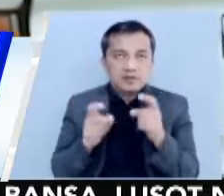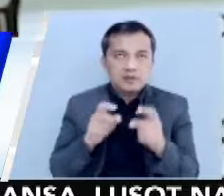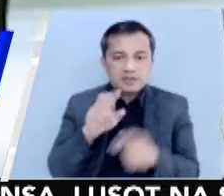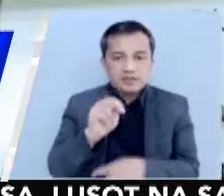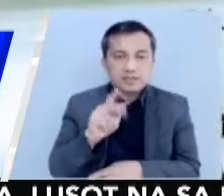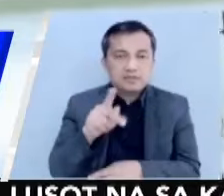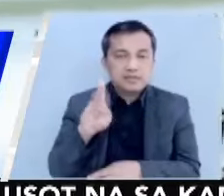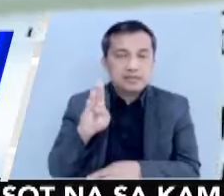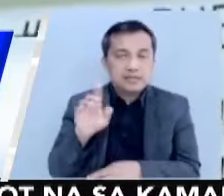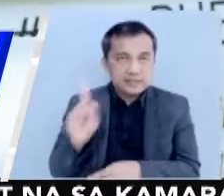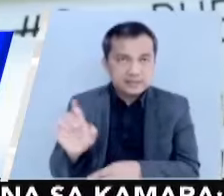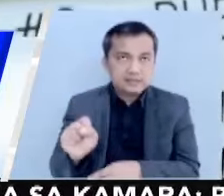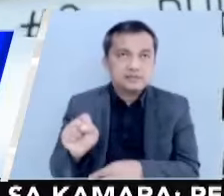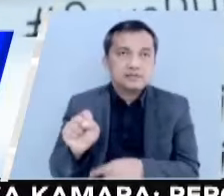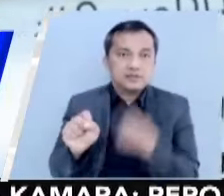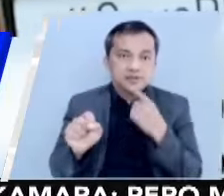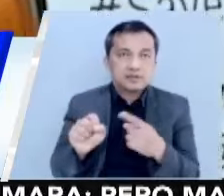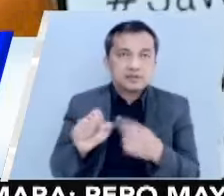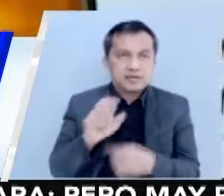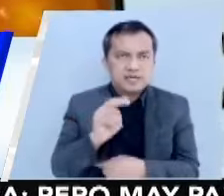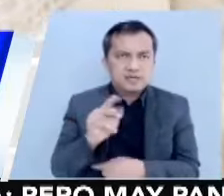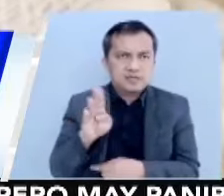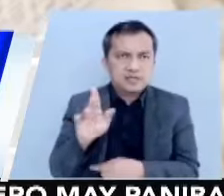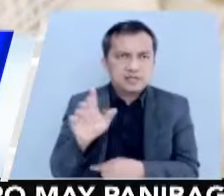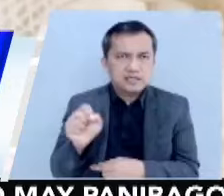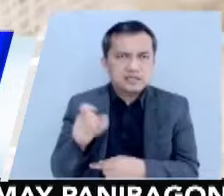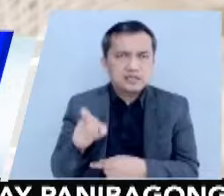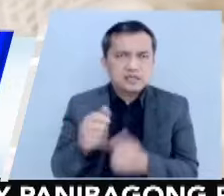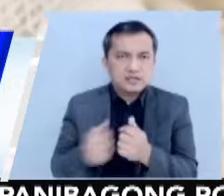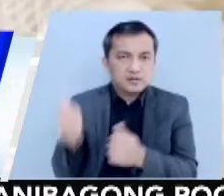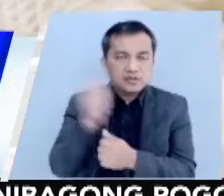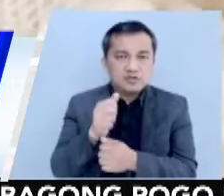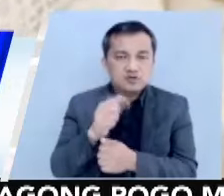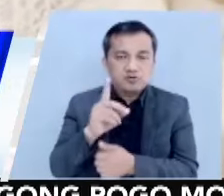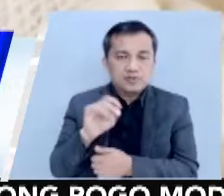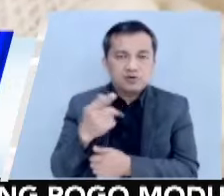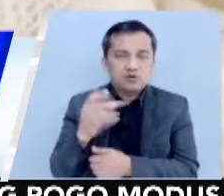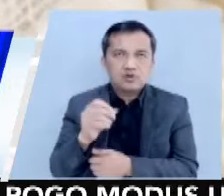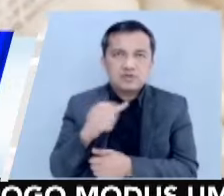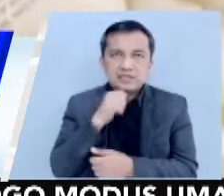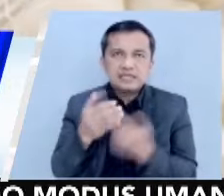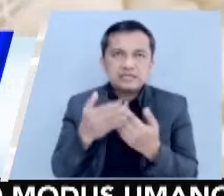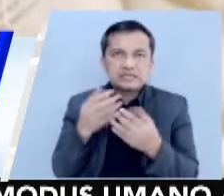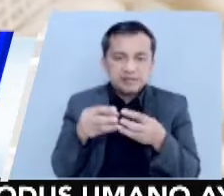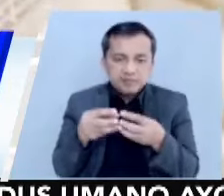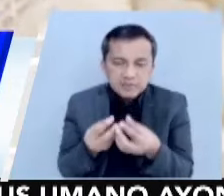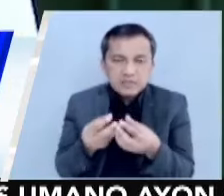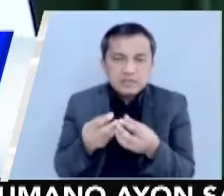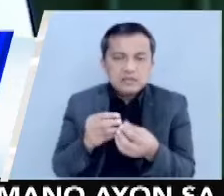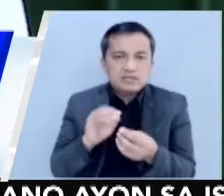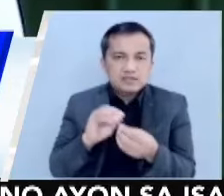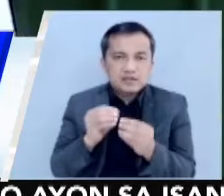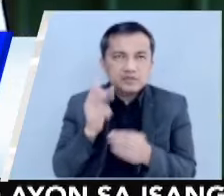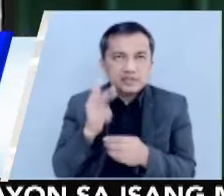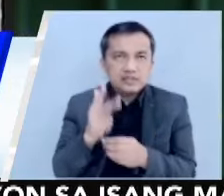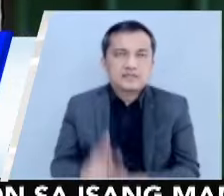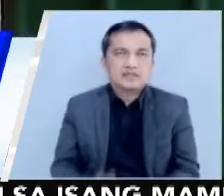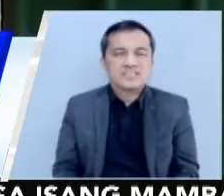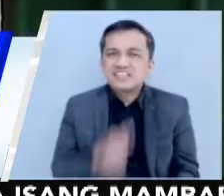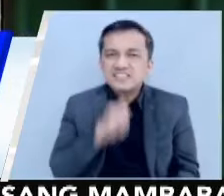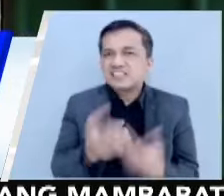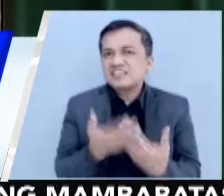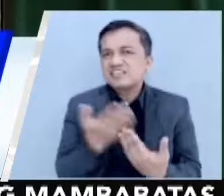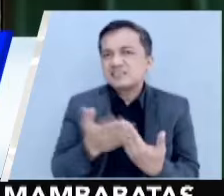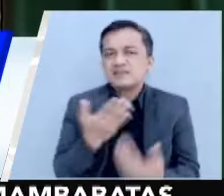sa facility manager ng NBBS na si Domingo Tadena, hindi naging madali ang pag-hatch kay Chick number 30. Si Chick number 30 ay nabuo